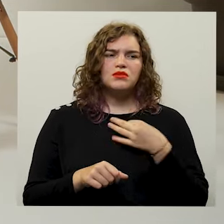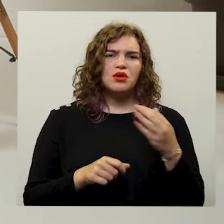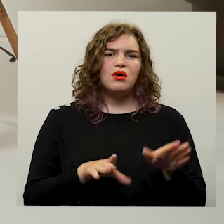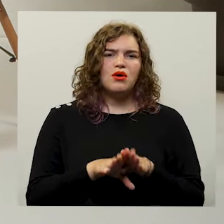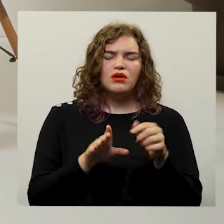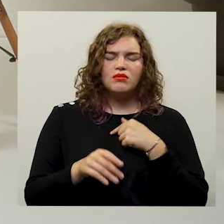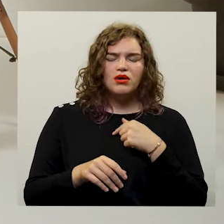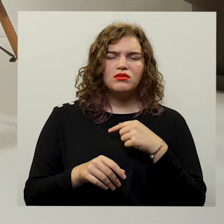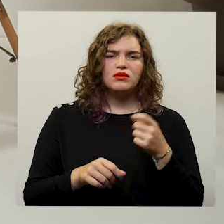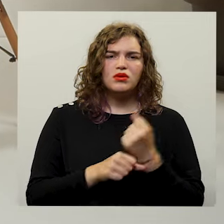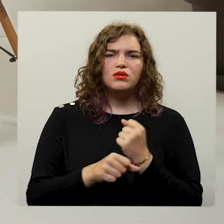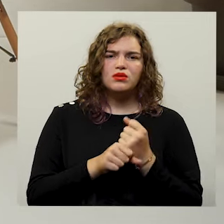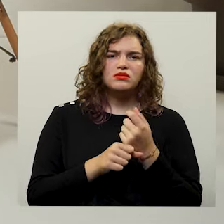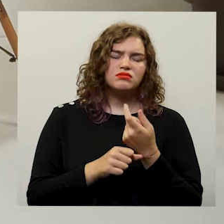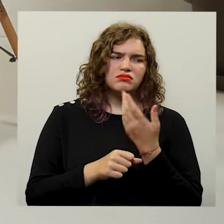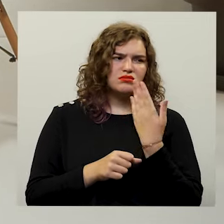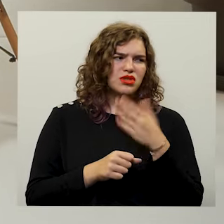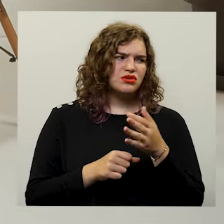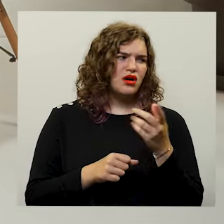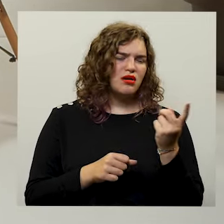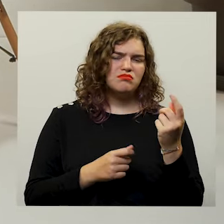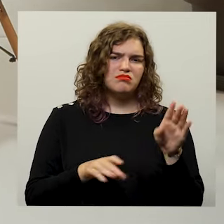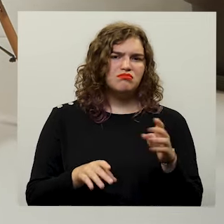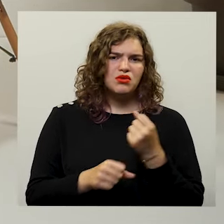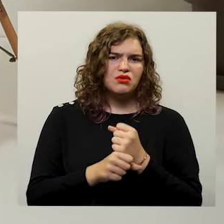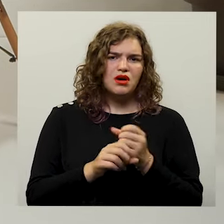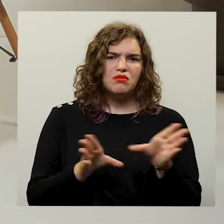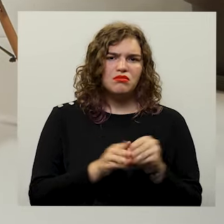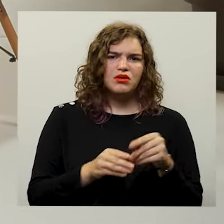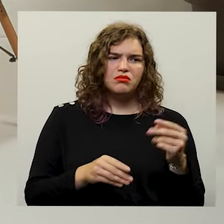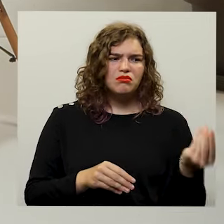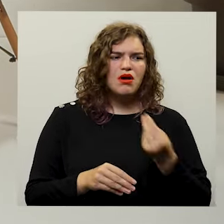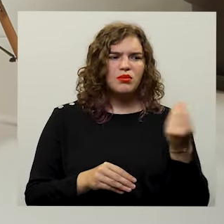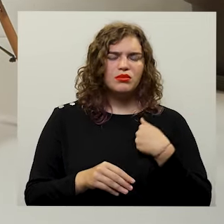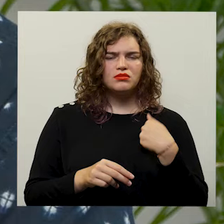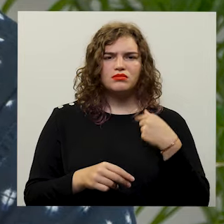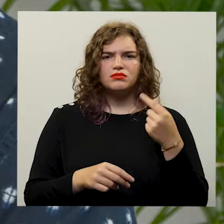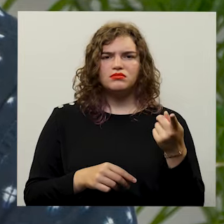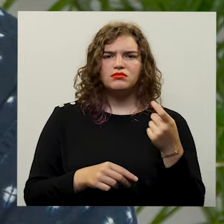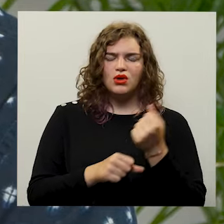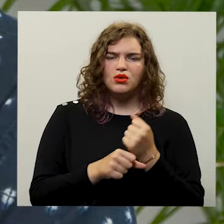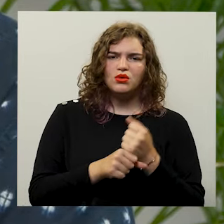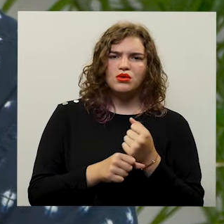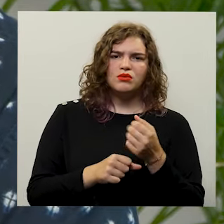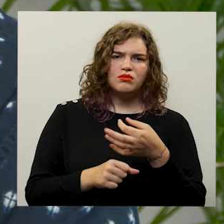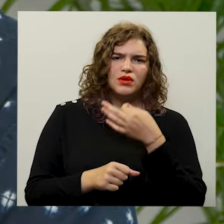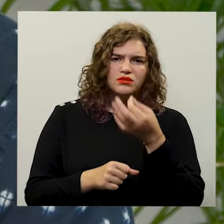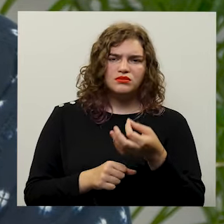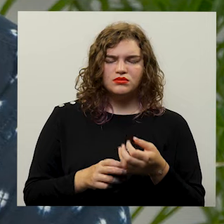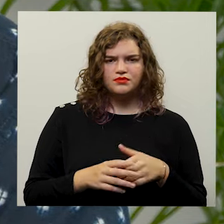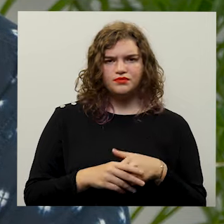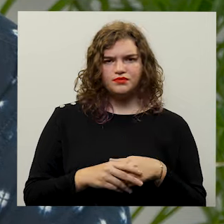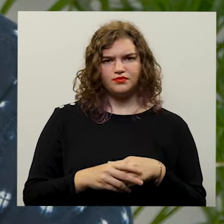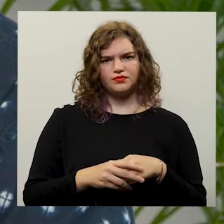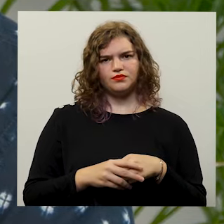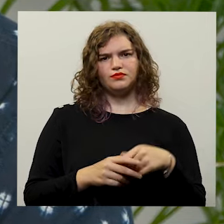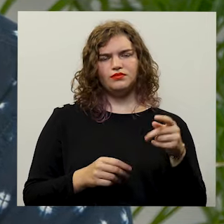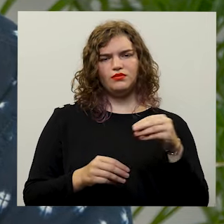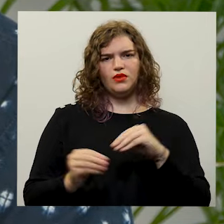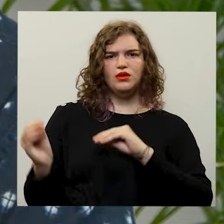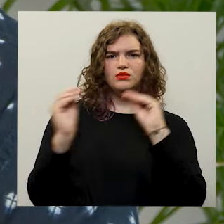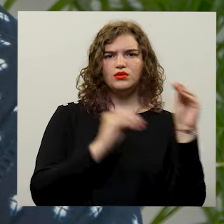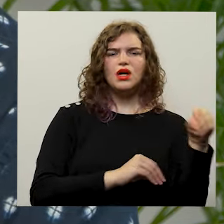colegul meu de lucru, care deja lucram de câțiva ani cu el, eram cei mai buni de acolo din companie. Înainte, mutam